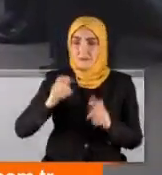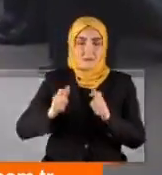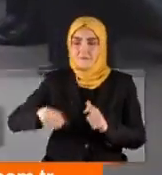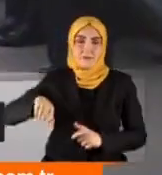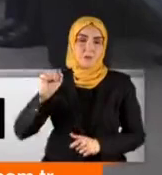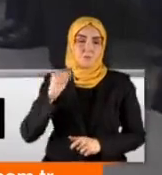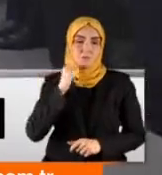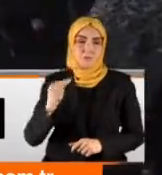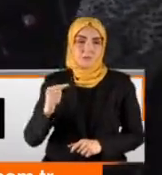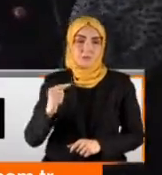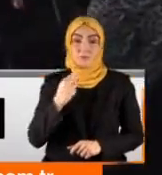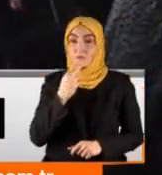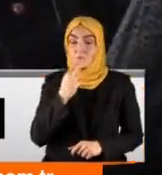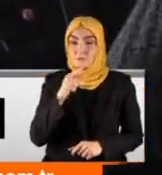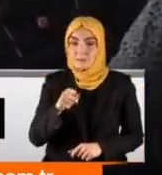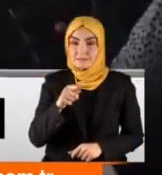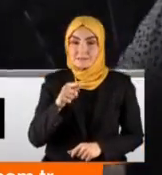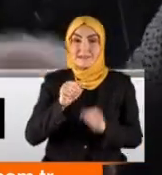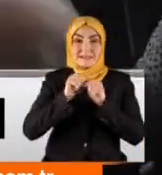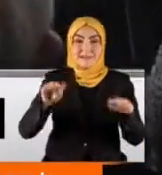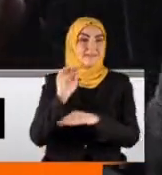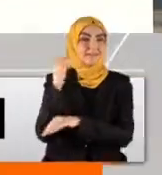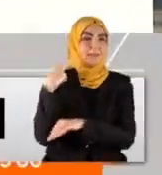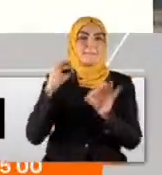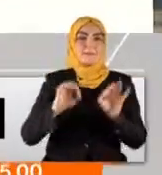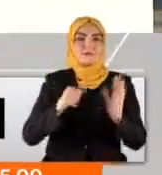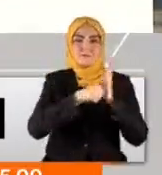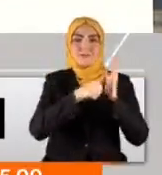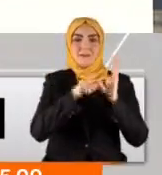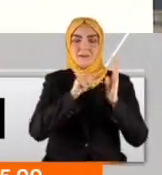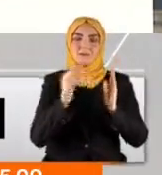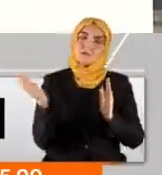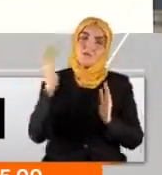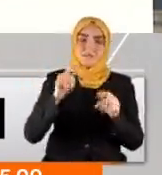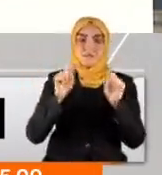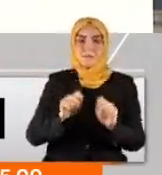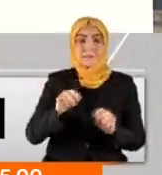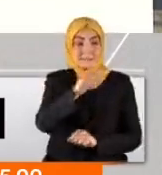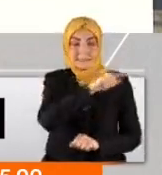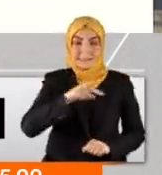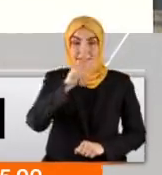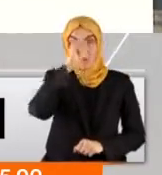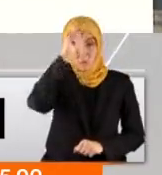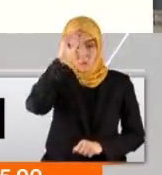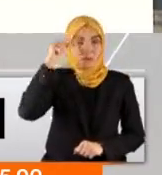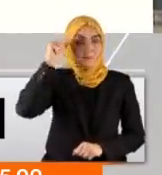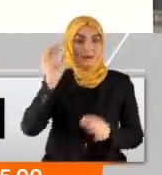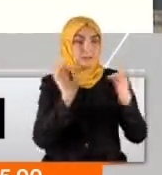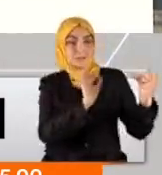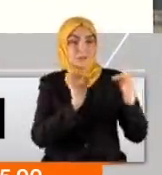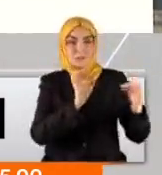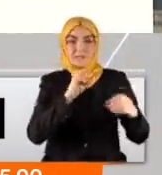Sözlerini yayın hayatına yeni başlayan kanala bir çağrıyla bitirdi. Sizlerden Türk-Amerikan ilişkilerindeki